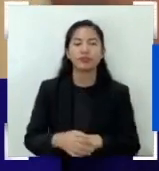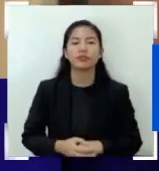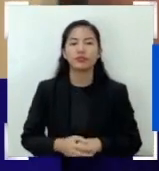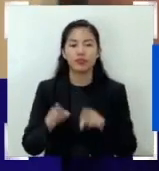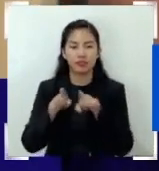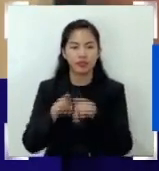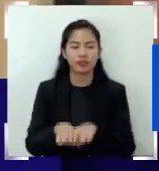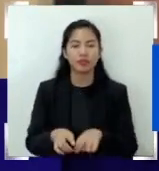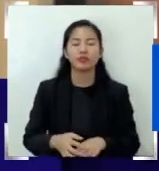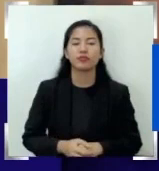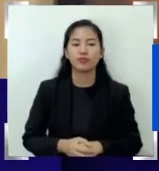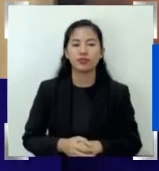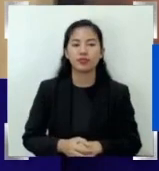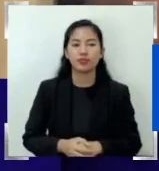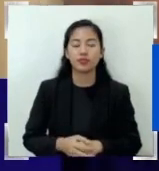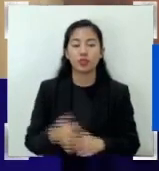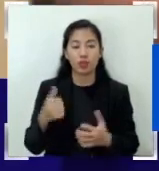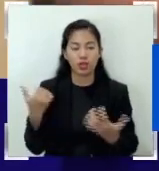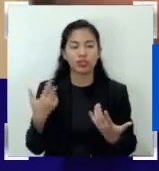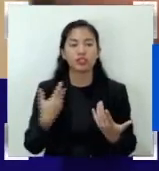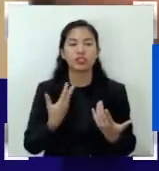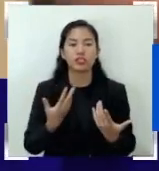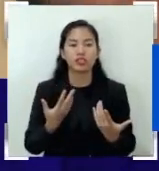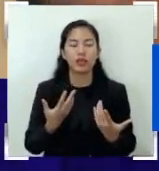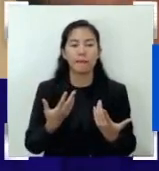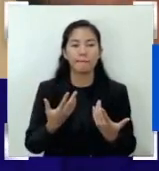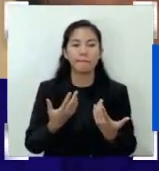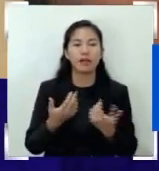elective procedures, yung mga administrative works,